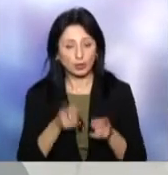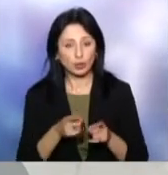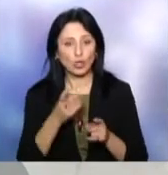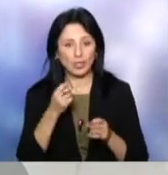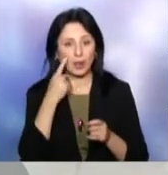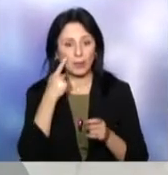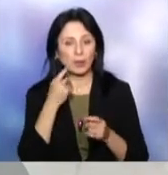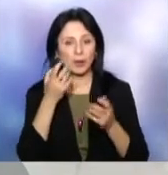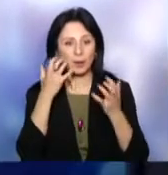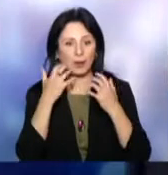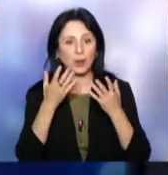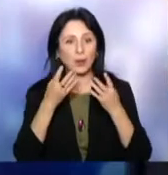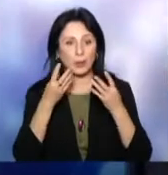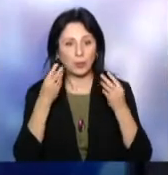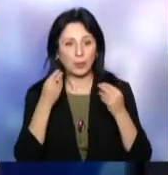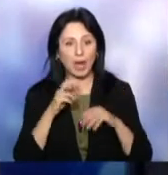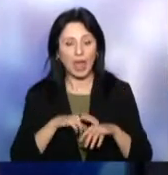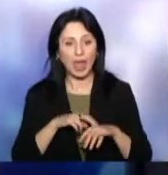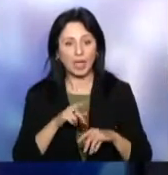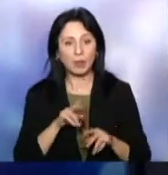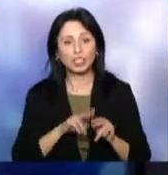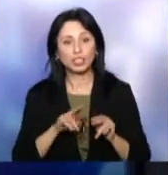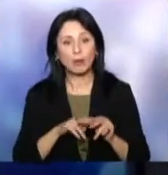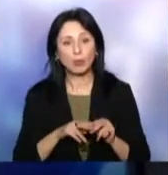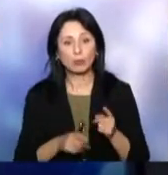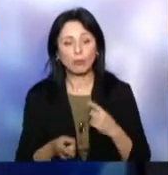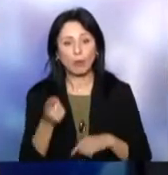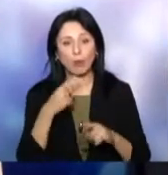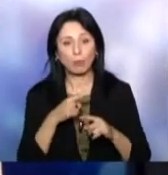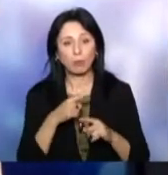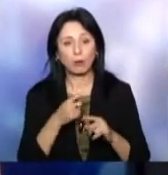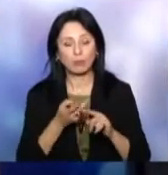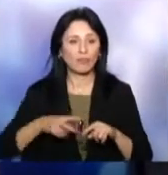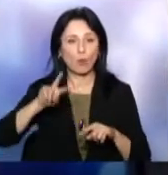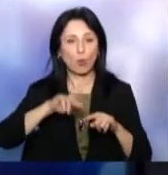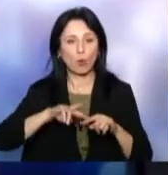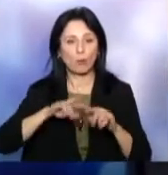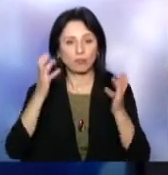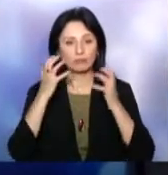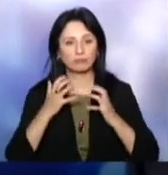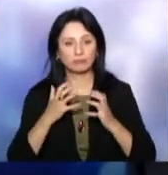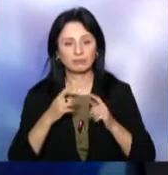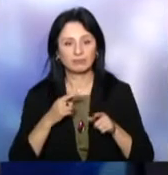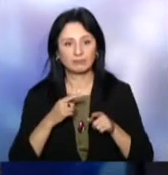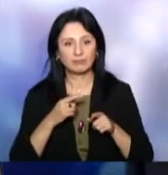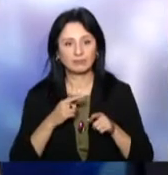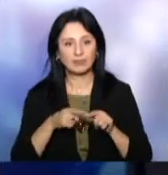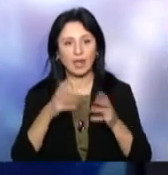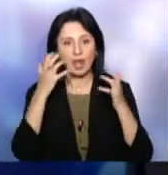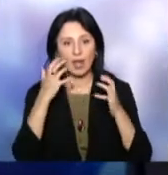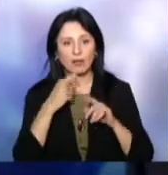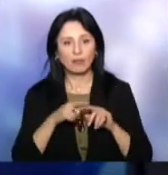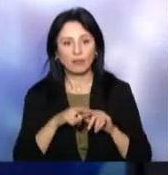როგორც პრაქტიკოსი ექიმები, ვხედავთ შემოდგომაზე ზედმეტად გამწვავებულ აკნეს. იქვე ამ აკნეს, ეს